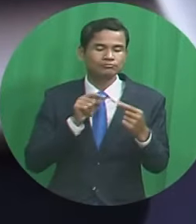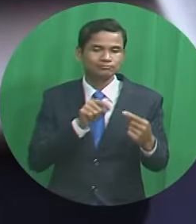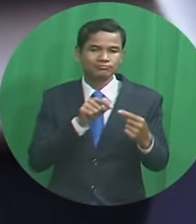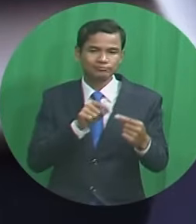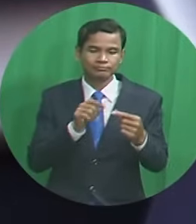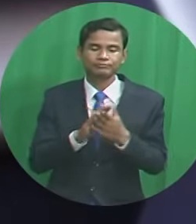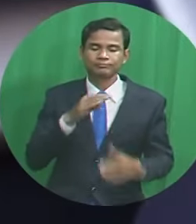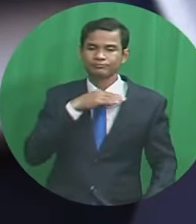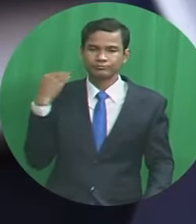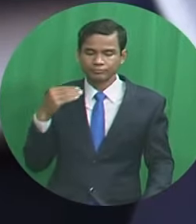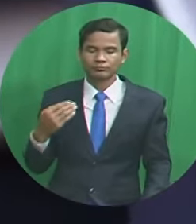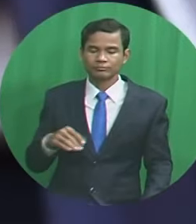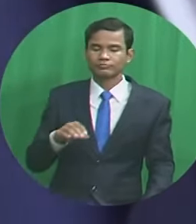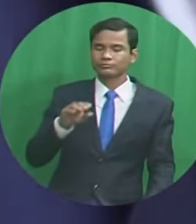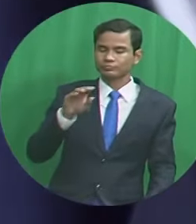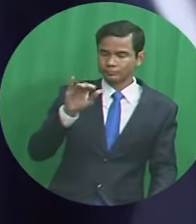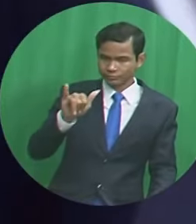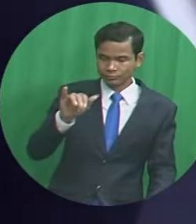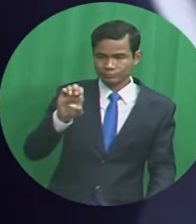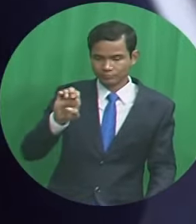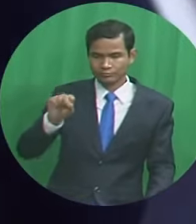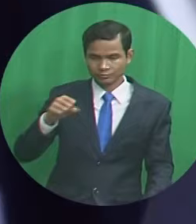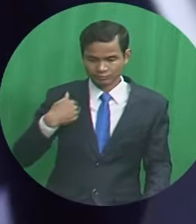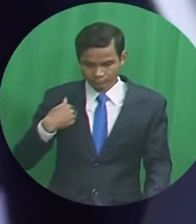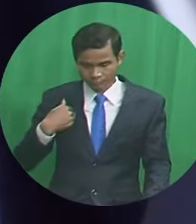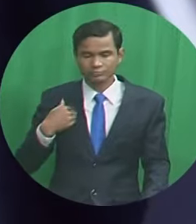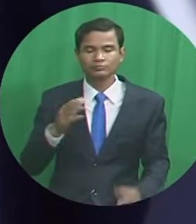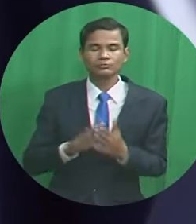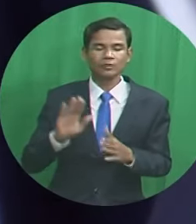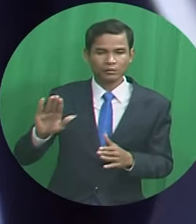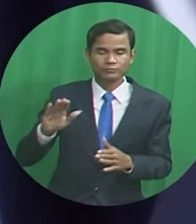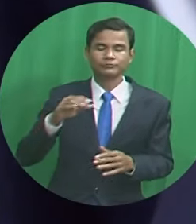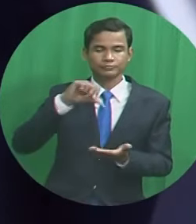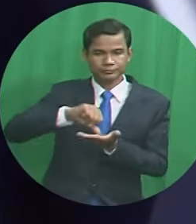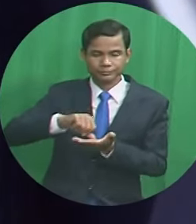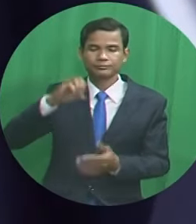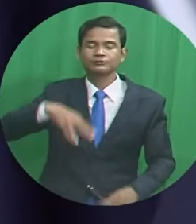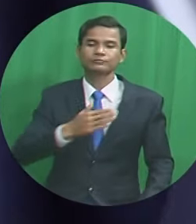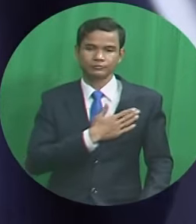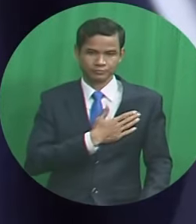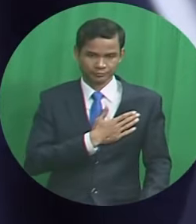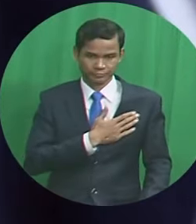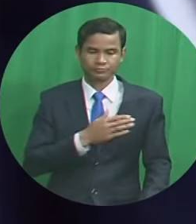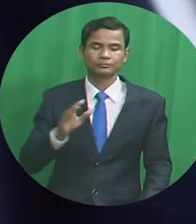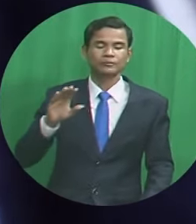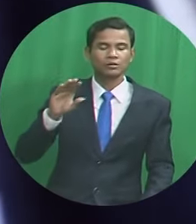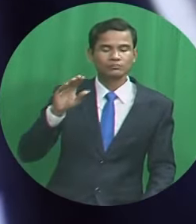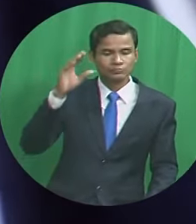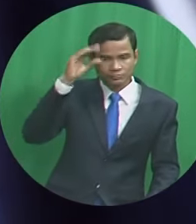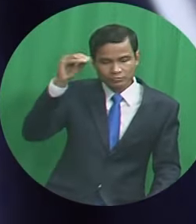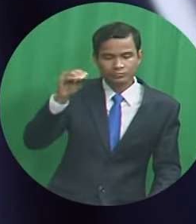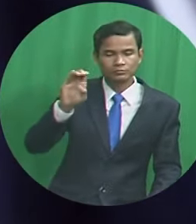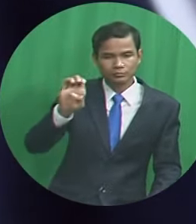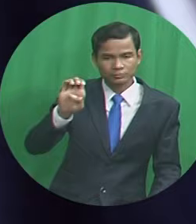ការធ្វើឃាតលោក Hanyes ត្រូវបានប្រកាសដោយឆ្មាំបដិវត្តអ៊ីរ៉ង់នៅថ្ងៃពុធនេះដោយនិយាយថាលោក Hanyes ស្ថិតក្នុង